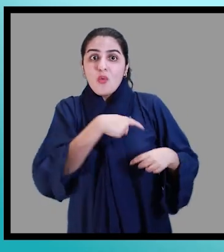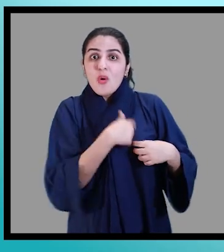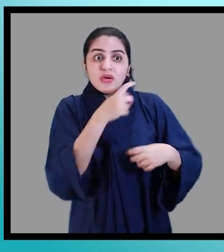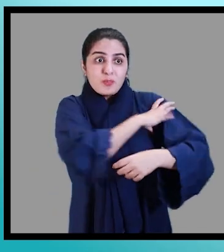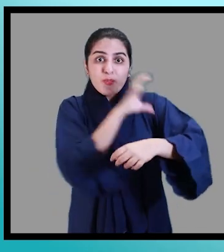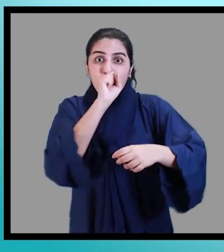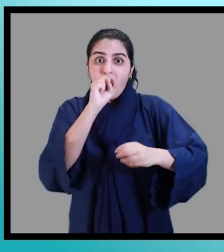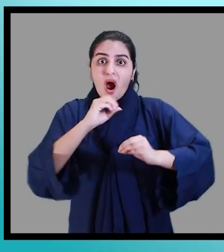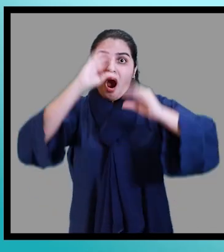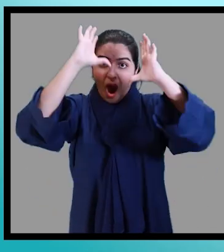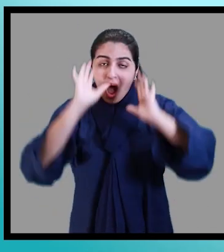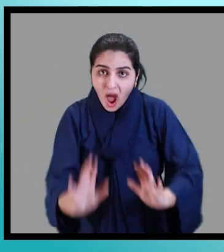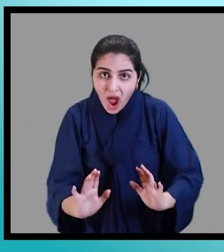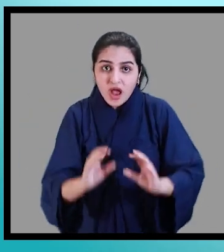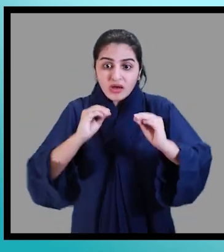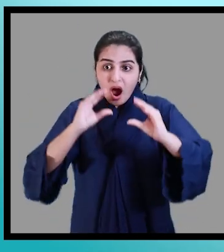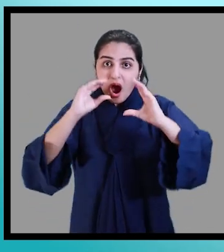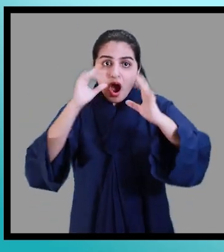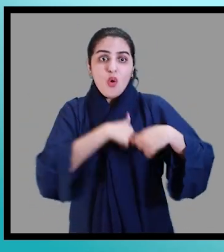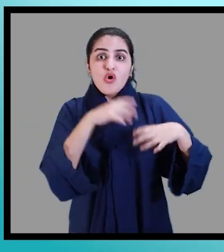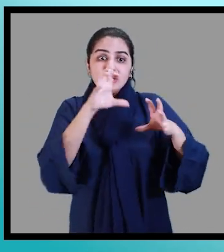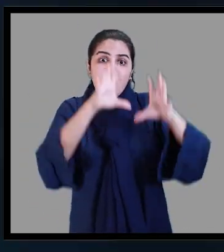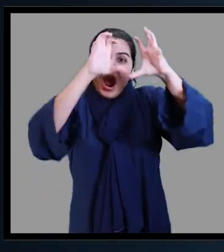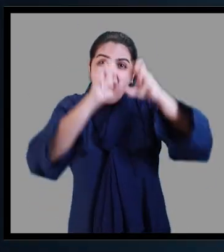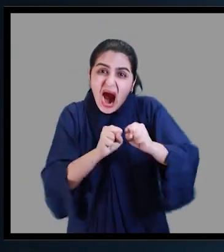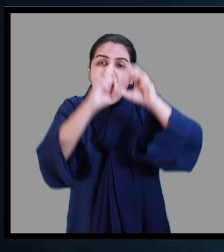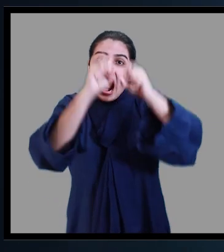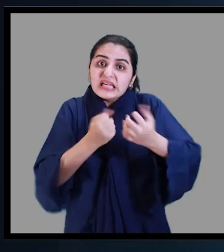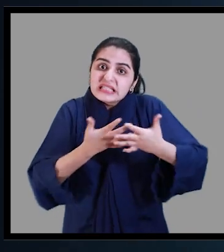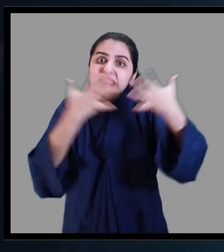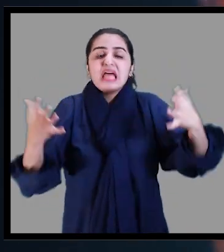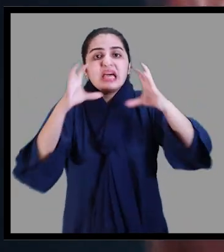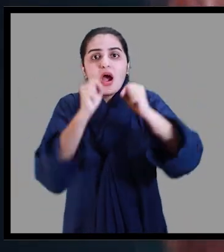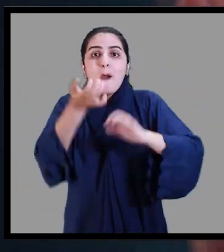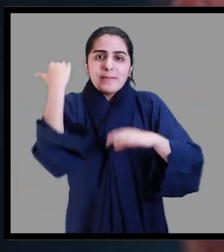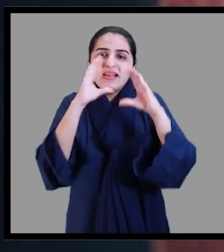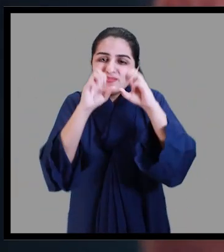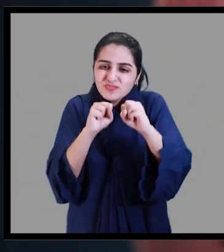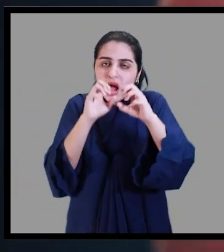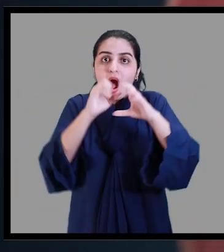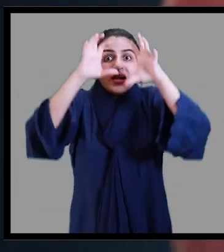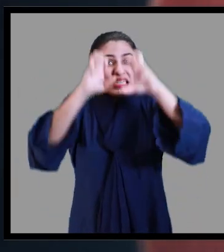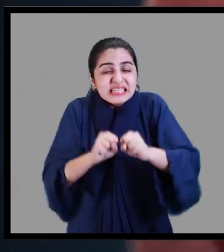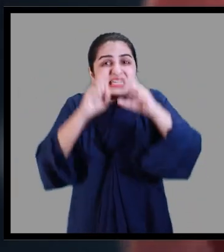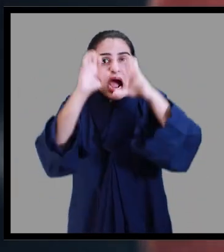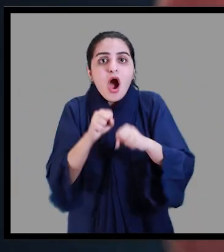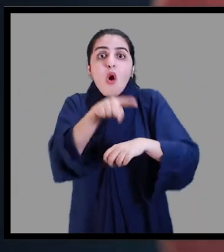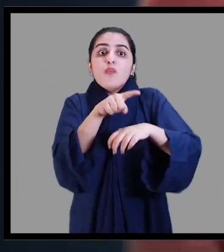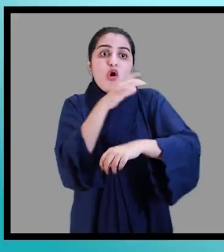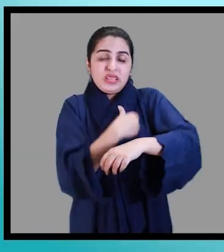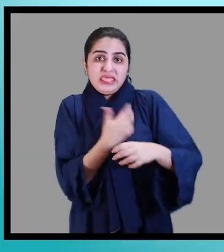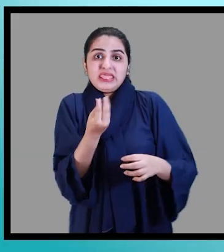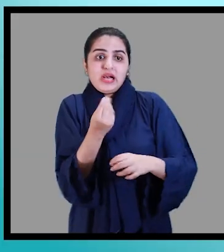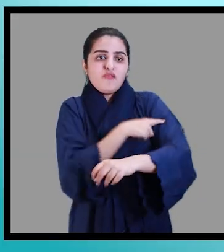प्रेशर बढ़ता जाएगा दिल को और जोर से पंप करना पड़ेगा, उसके अंदर एफर्ट ज्यादा लगेगी, मेहनत ज्यादा लगेगी। दिल एक मसल का बना